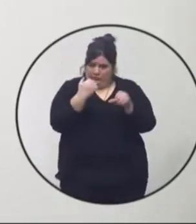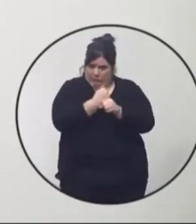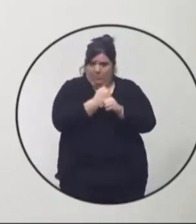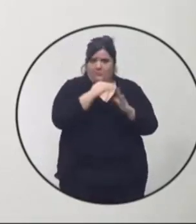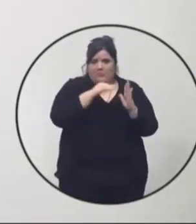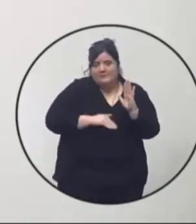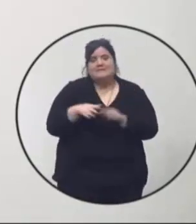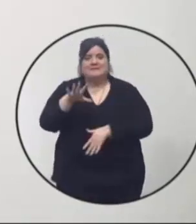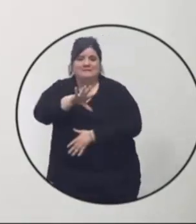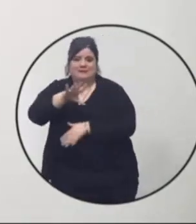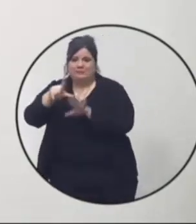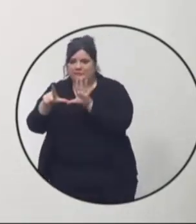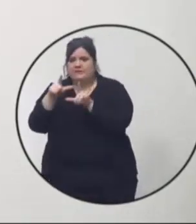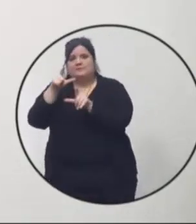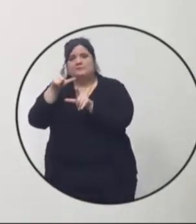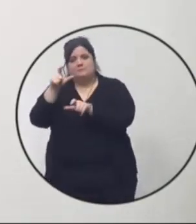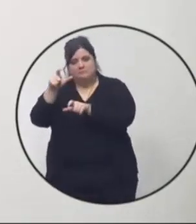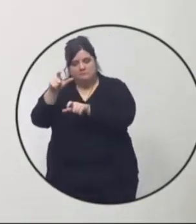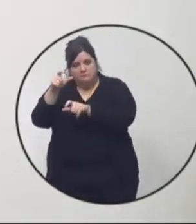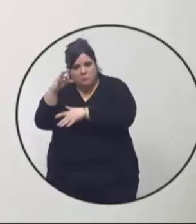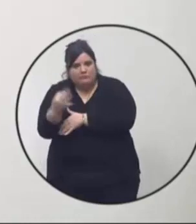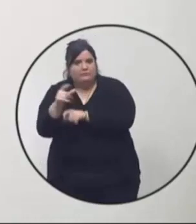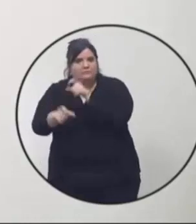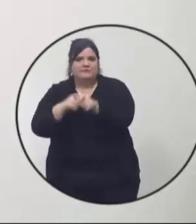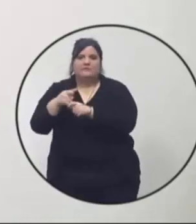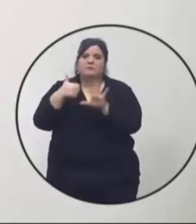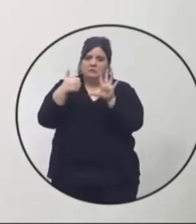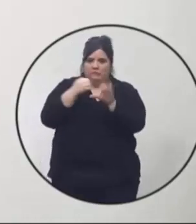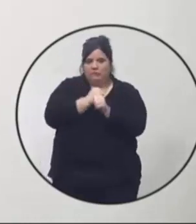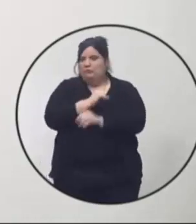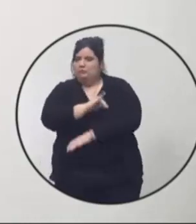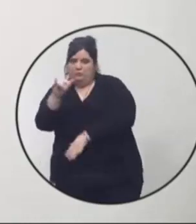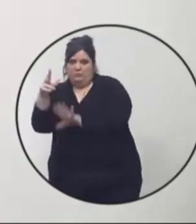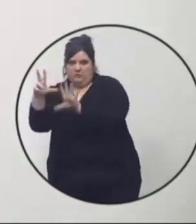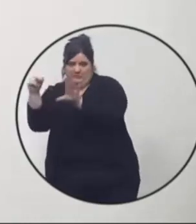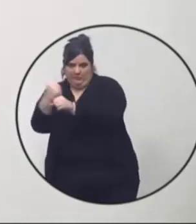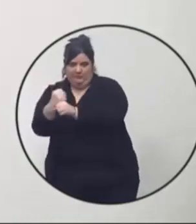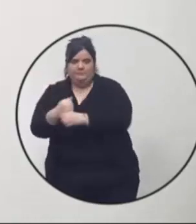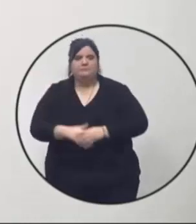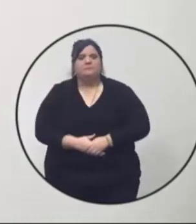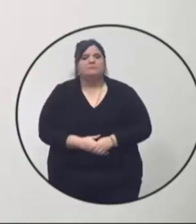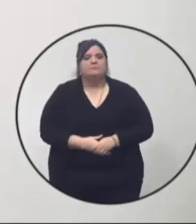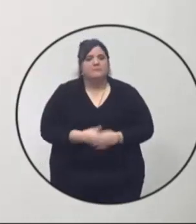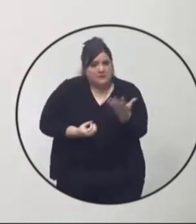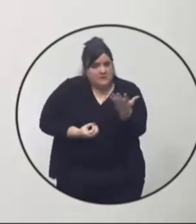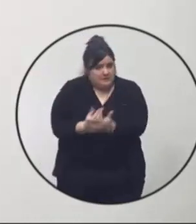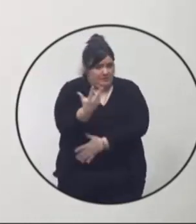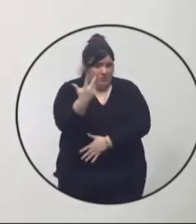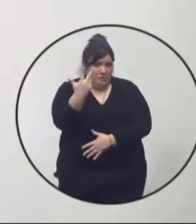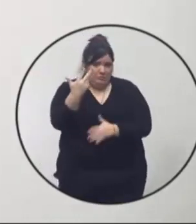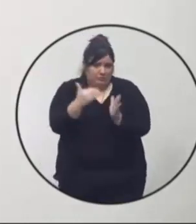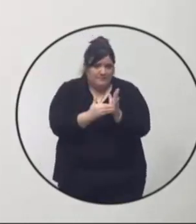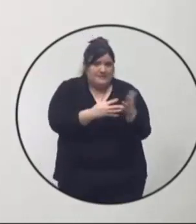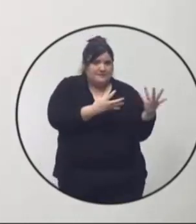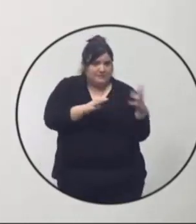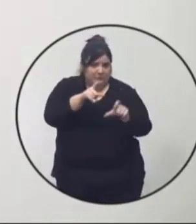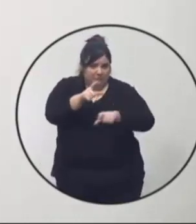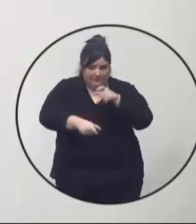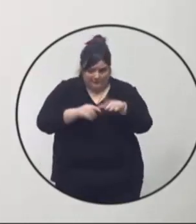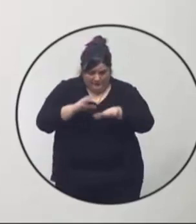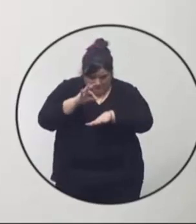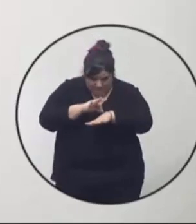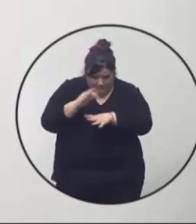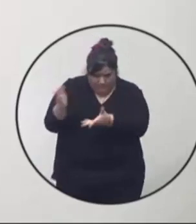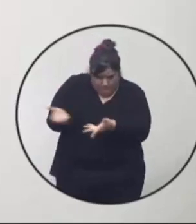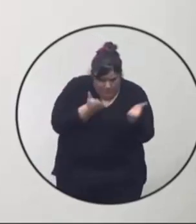font l'averse de ce qu'ils disent comme d'habitude il fier ce sont des beaux parleurs à la télé mais quand il s'agit de faire des trucs correctement à bas